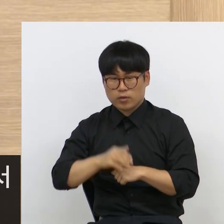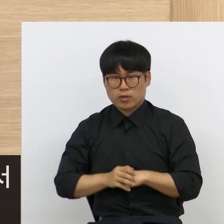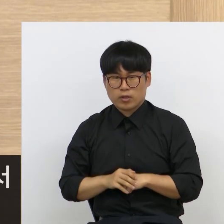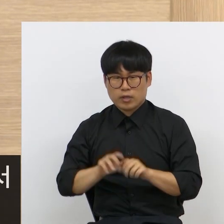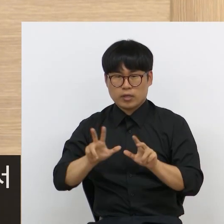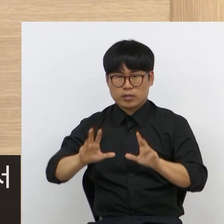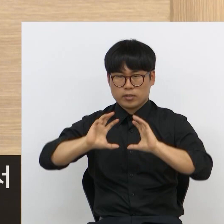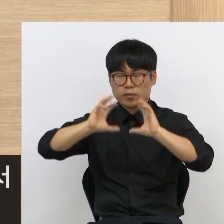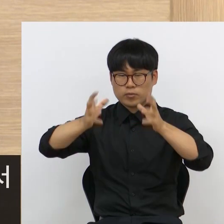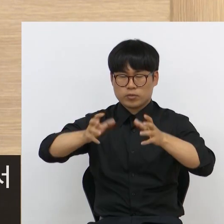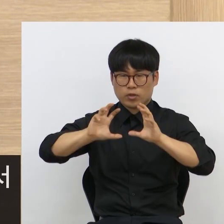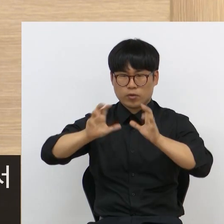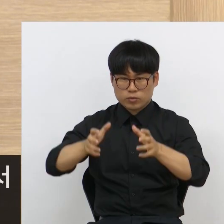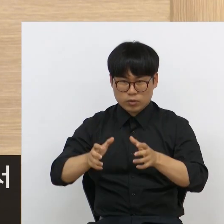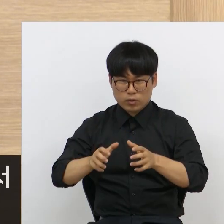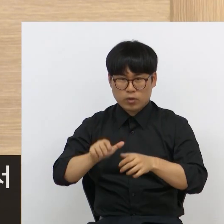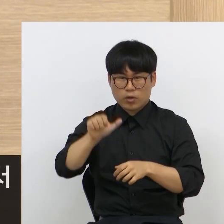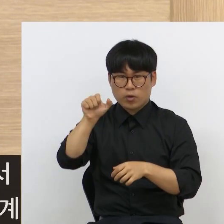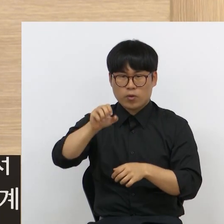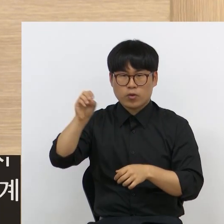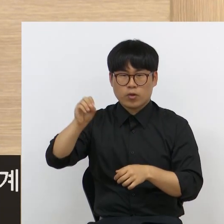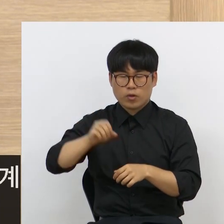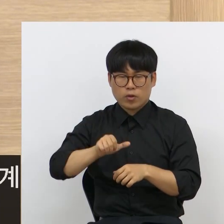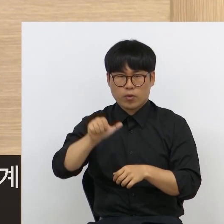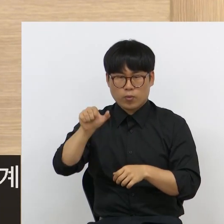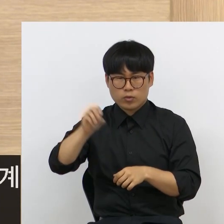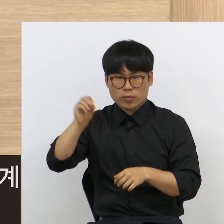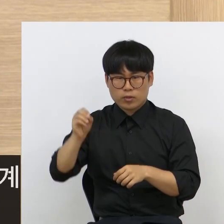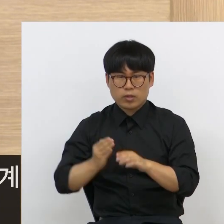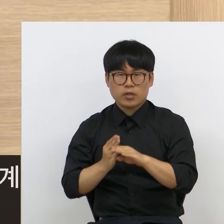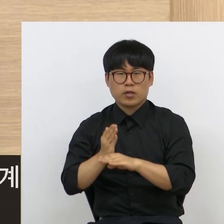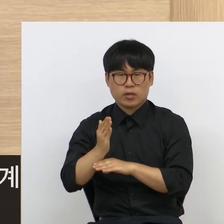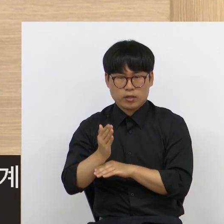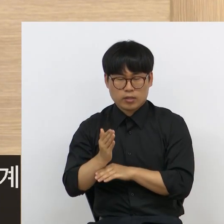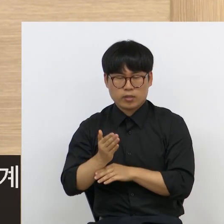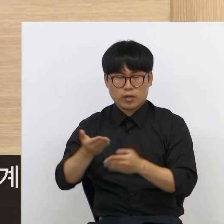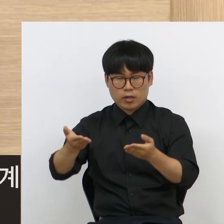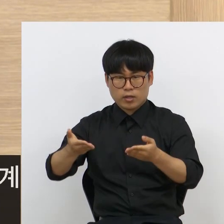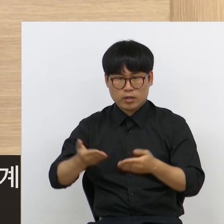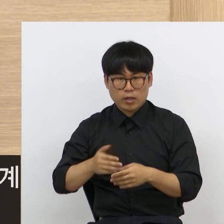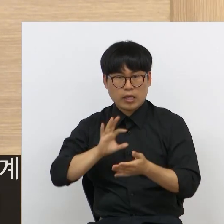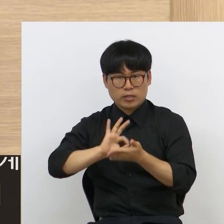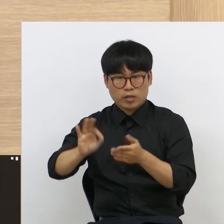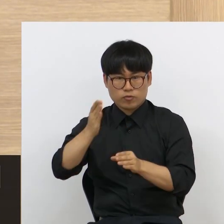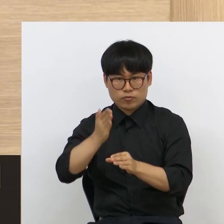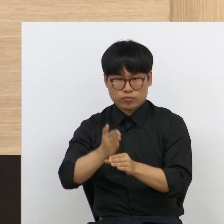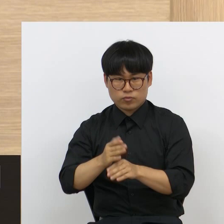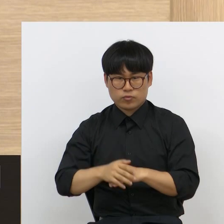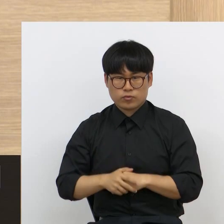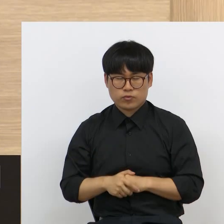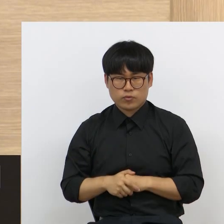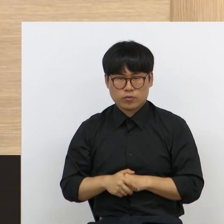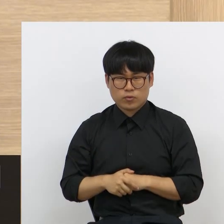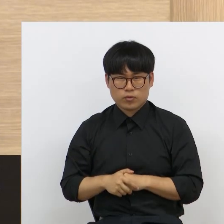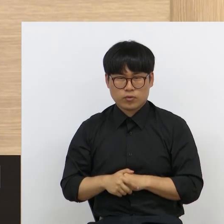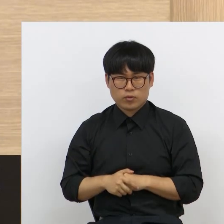전 세계적으로 약 50만 건 이상이 수술이 진행되고 있는 그런 기계라고 말씀드릴 수 있습니다.